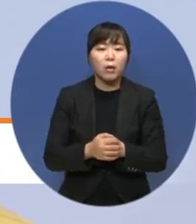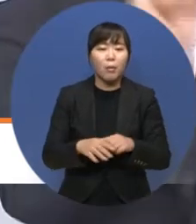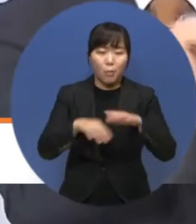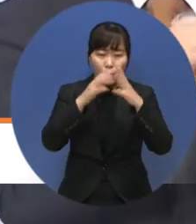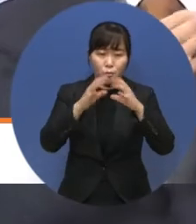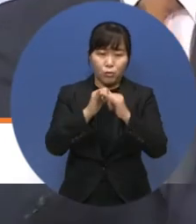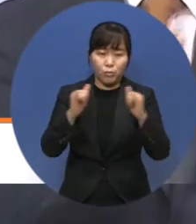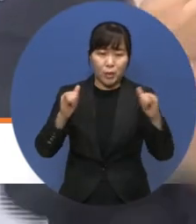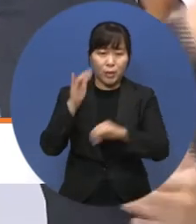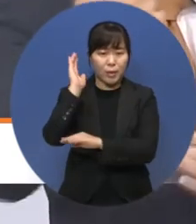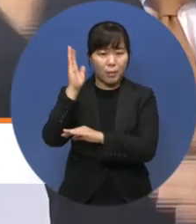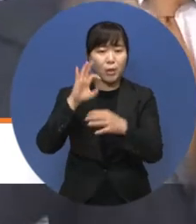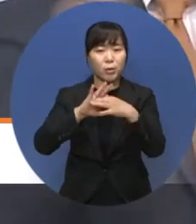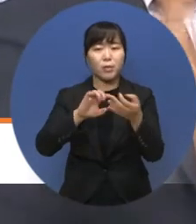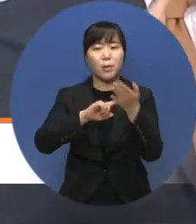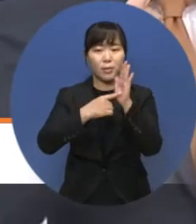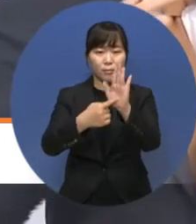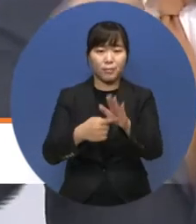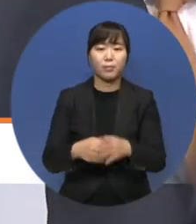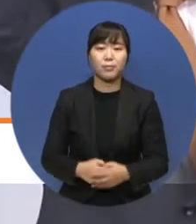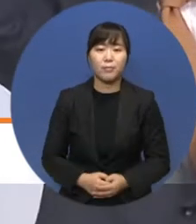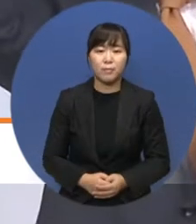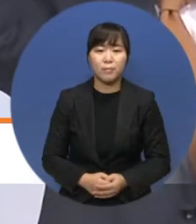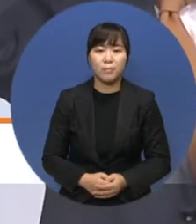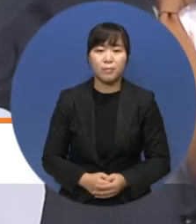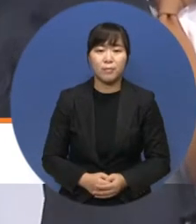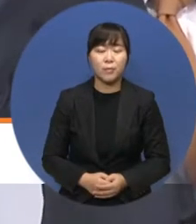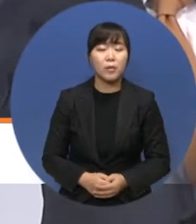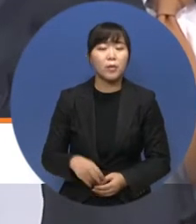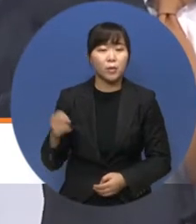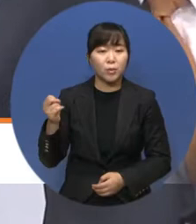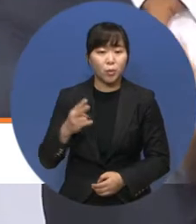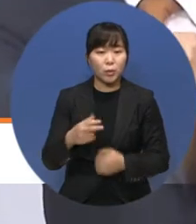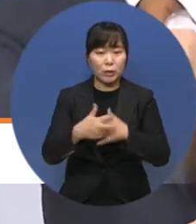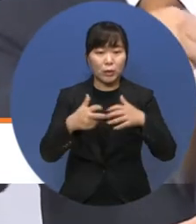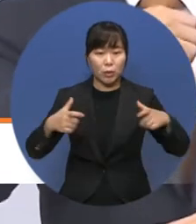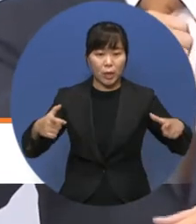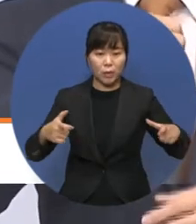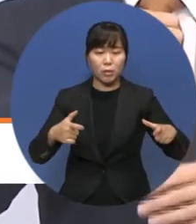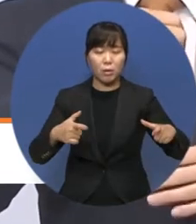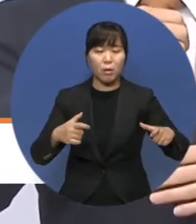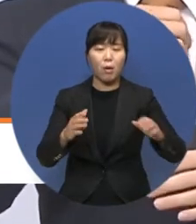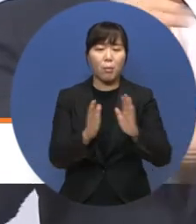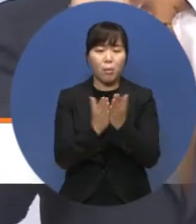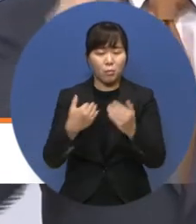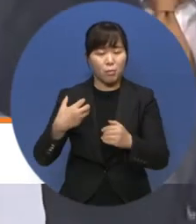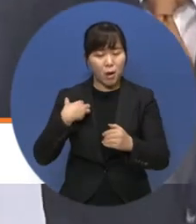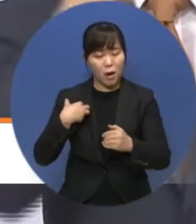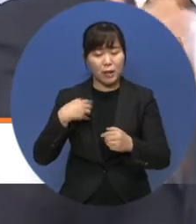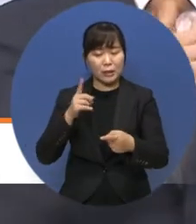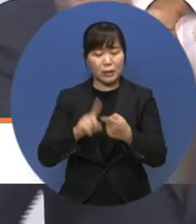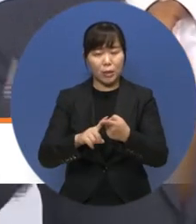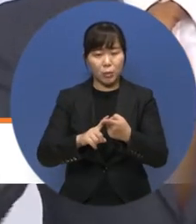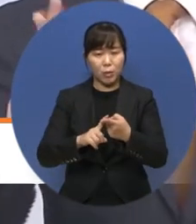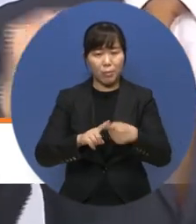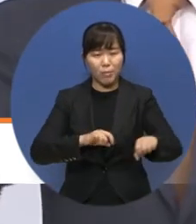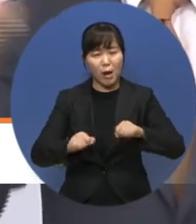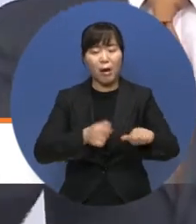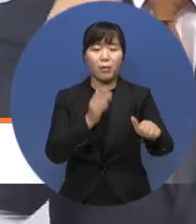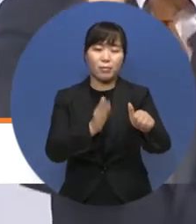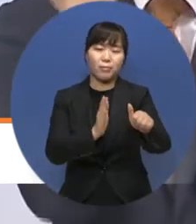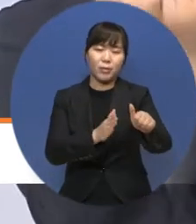발표를 통해 이같이 밝혔습니다. 또한 의료계는 자신의 자리에서 진료 현장을 지켜달라고